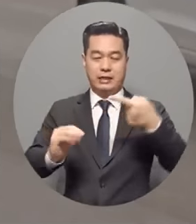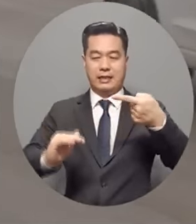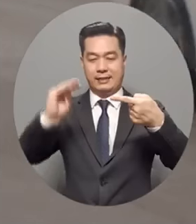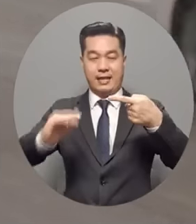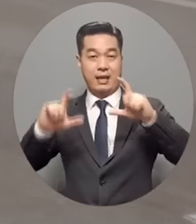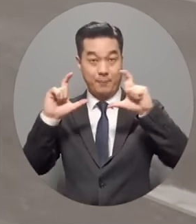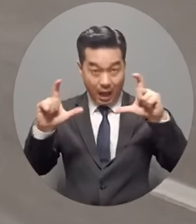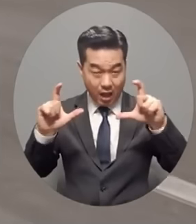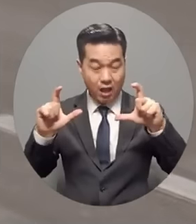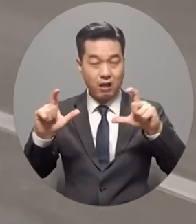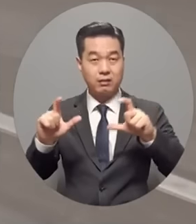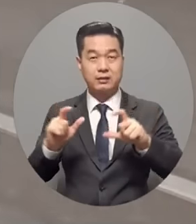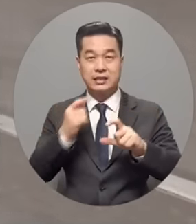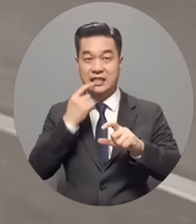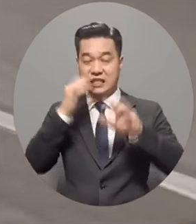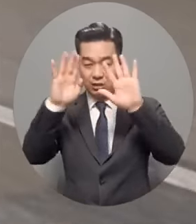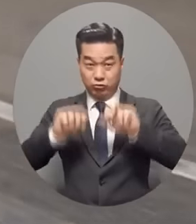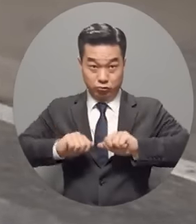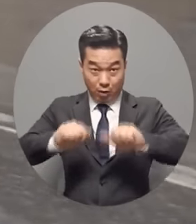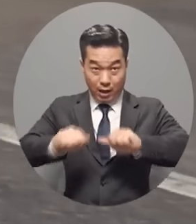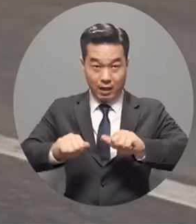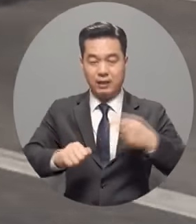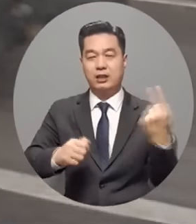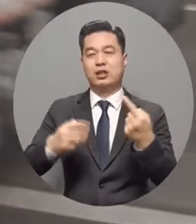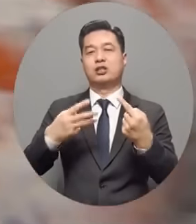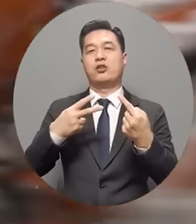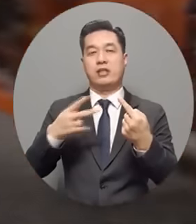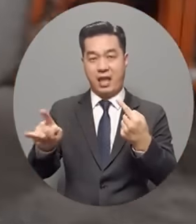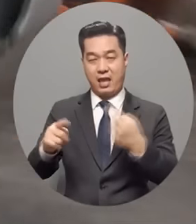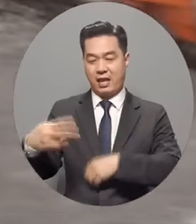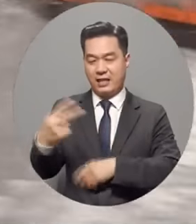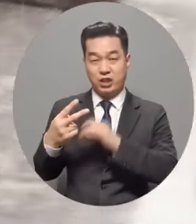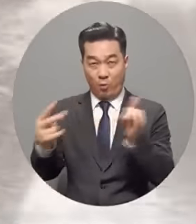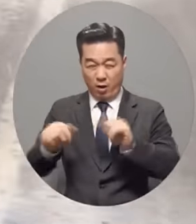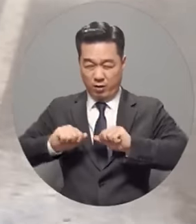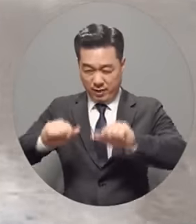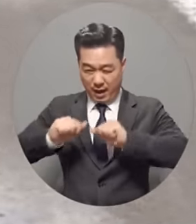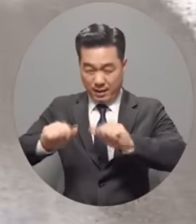운영하는 한편 제설 장비 천여 대와 인력 2천여 명을 투입해